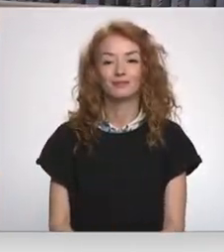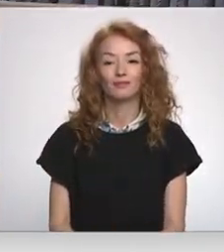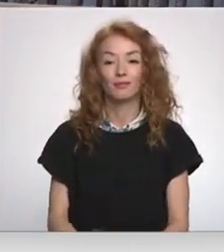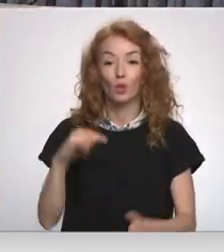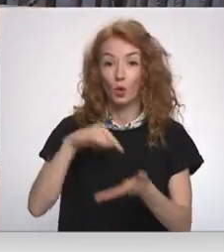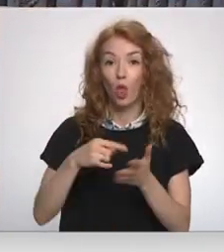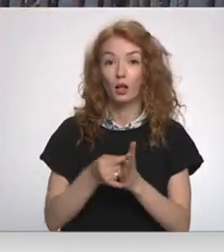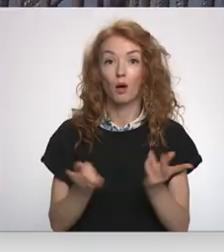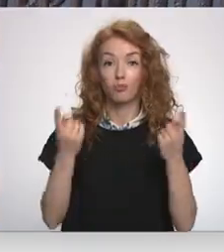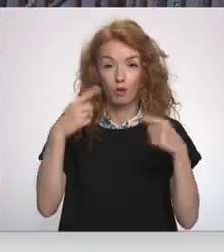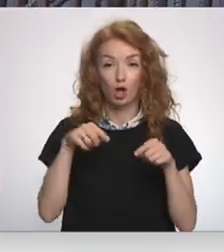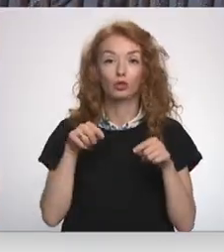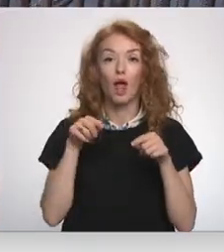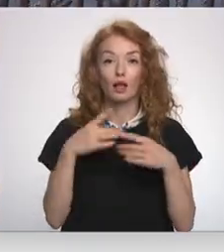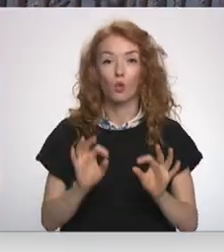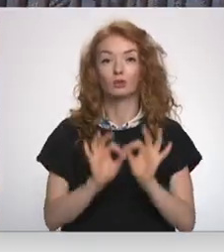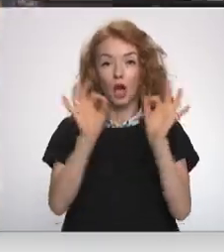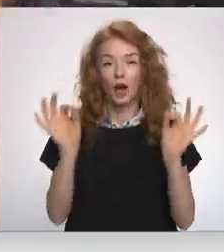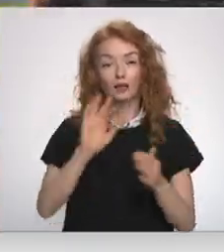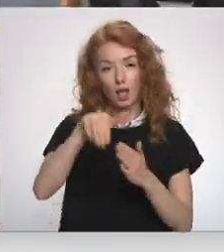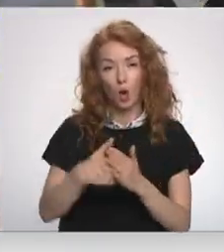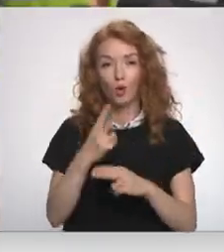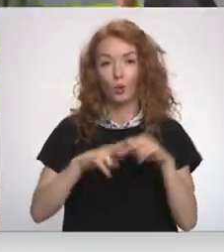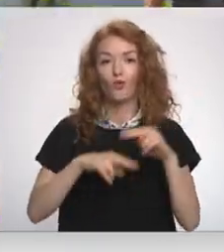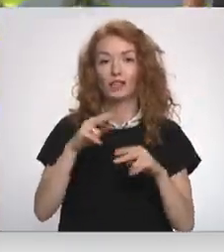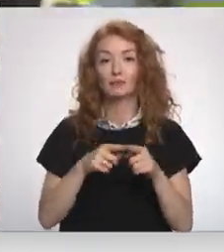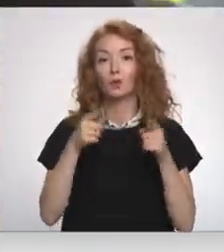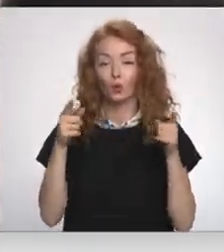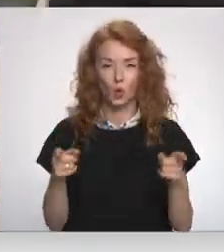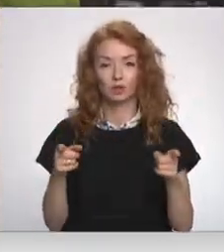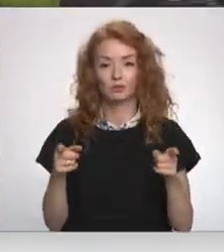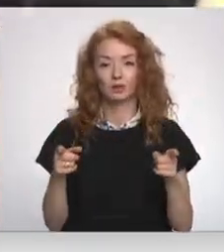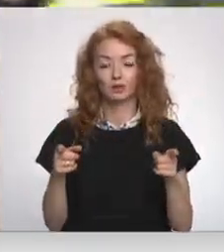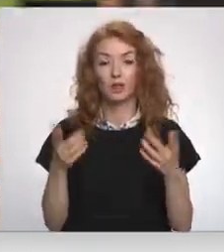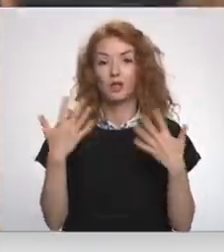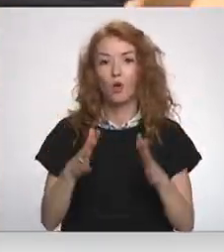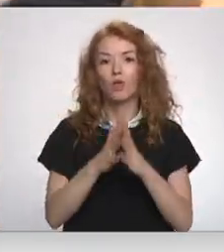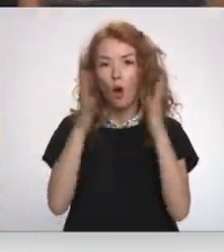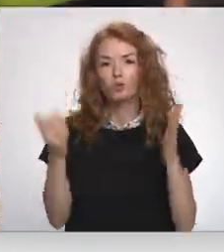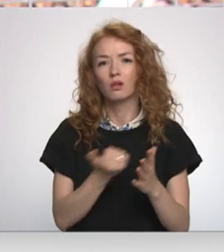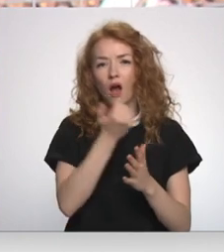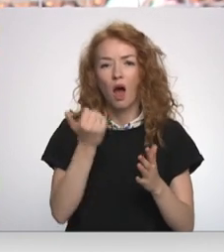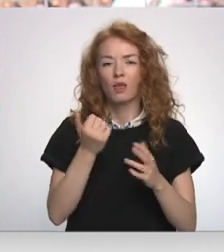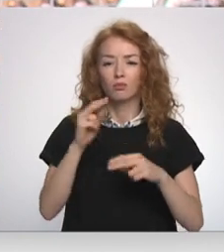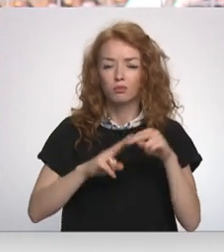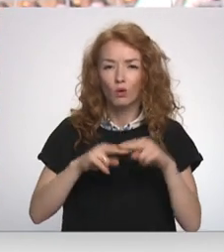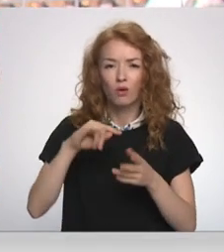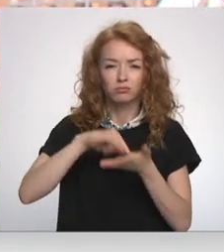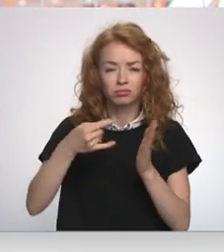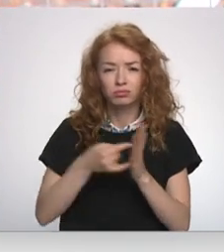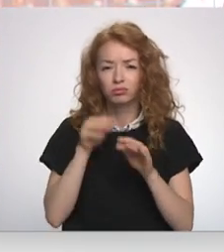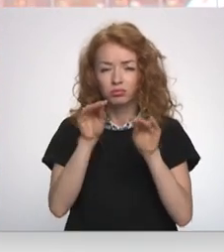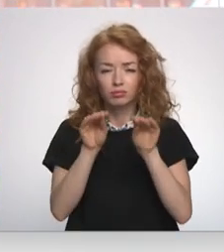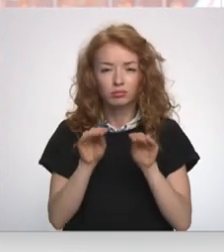Projektā šobrīd atzīmējo sākas jauna būvniecības stadija. Nu, jau ir pagājuši vairāki gadi ar projektēšanu, ar sagatavošanos, un šobrīd ir